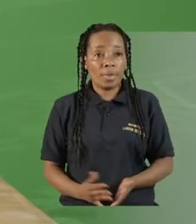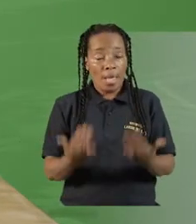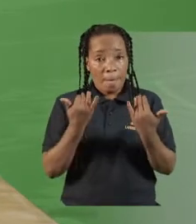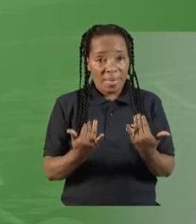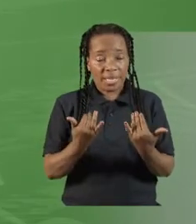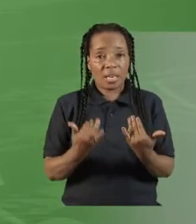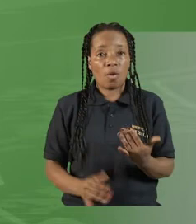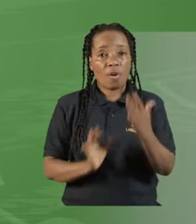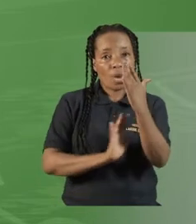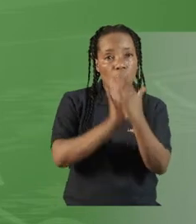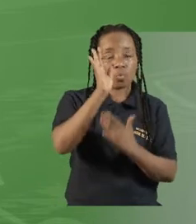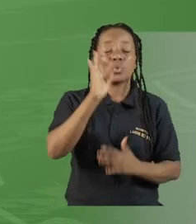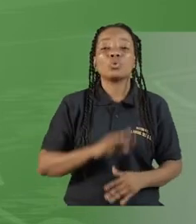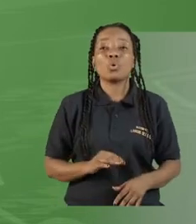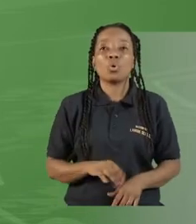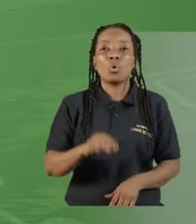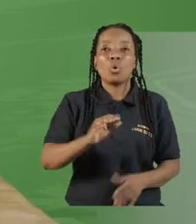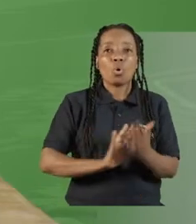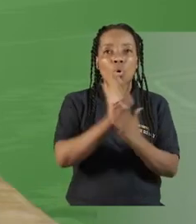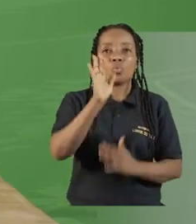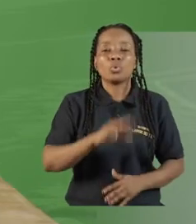le grand 2.